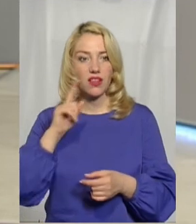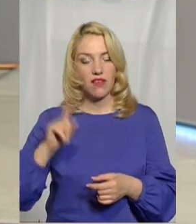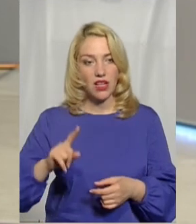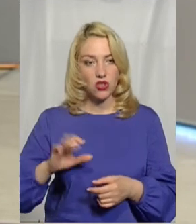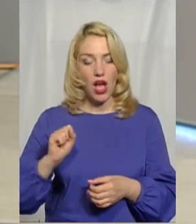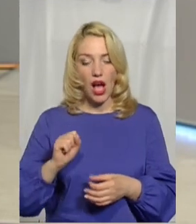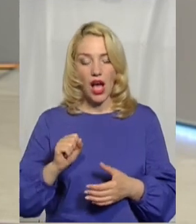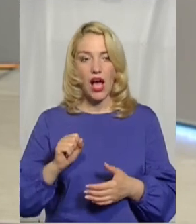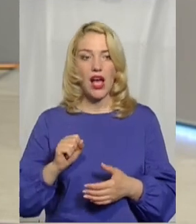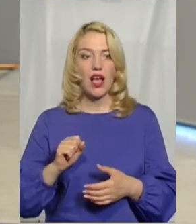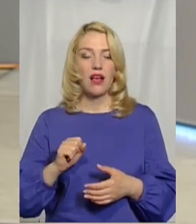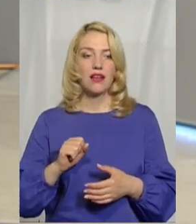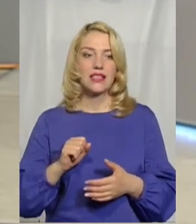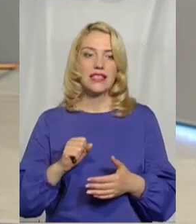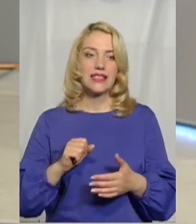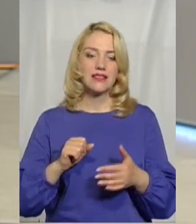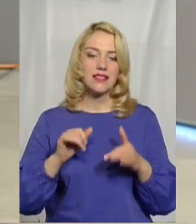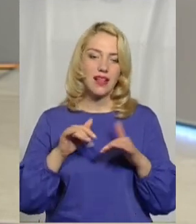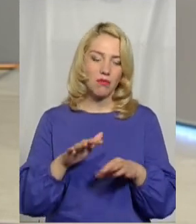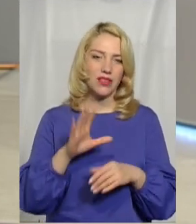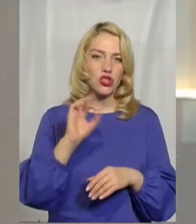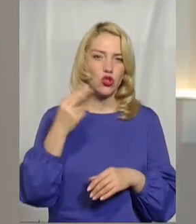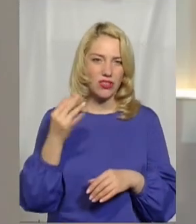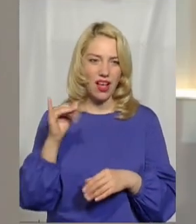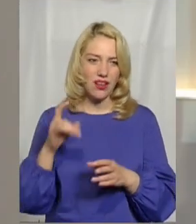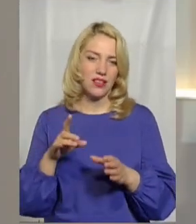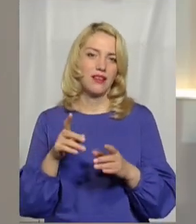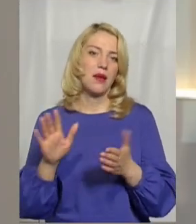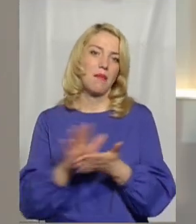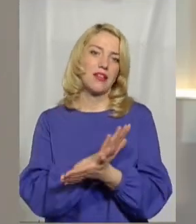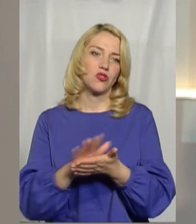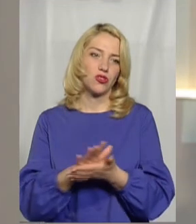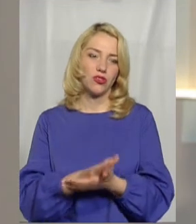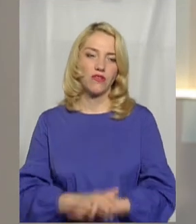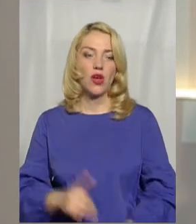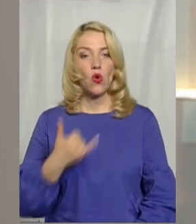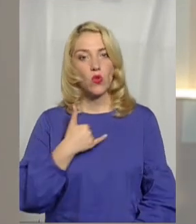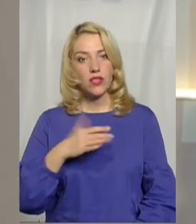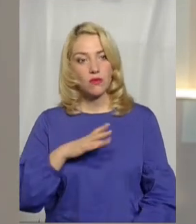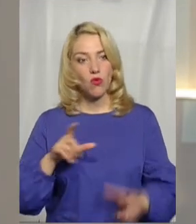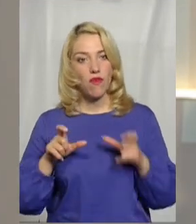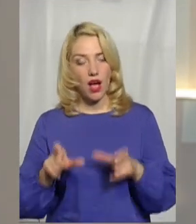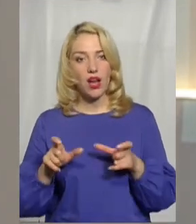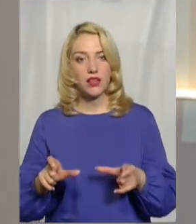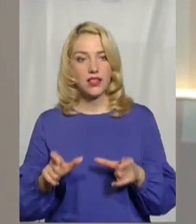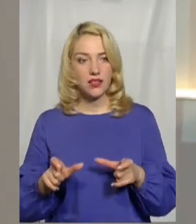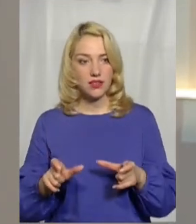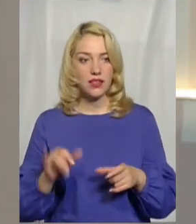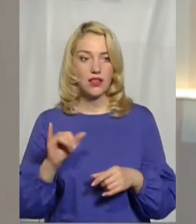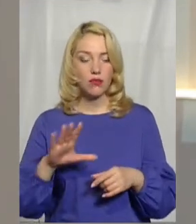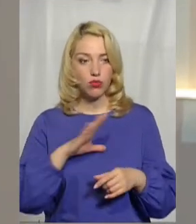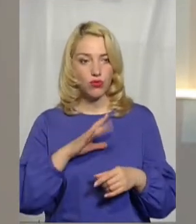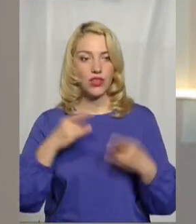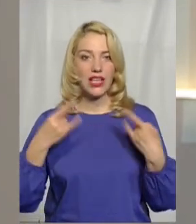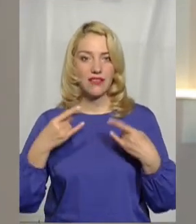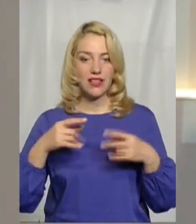запити соціально-правового характеру виконуємо безкоштовно. У нас тривав карантин, і був